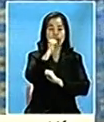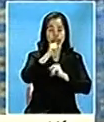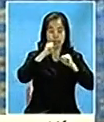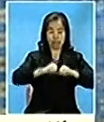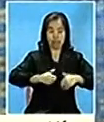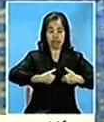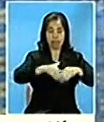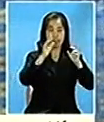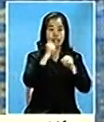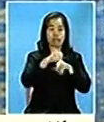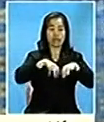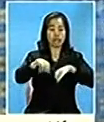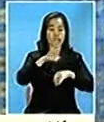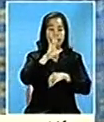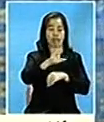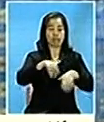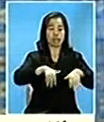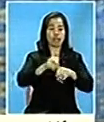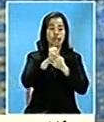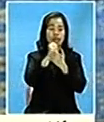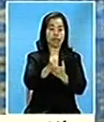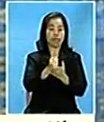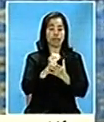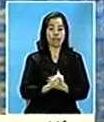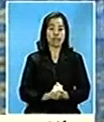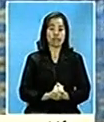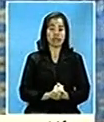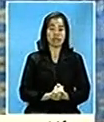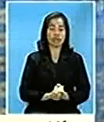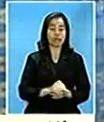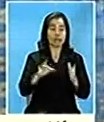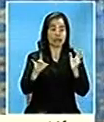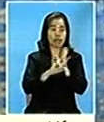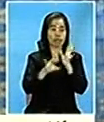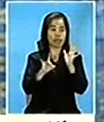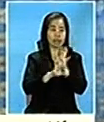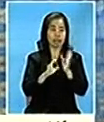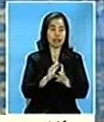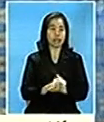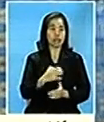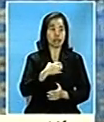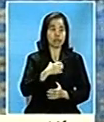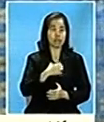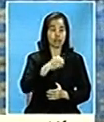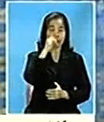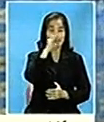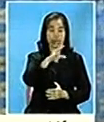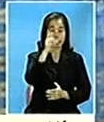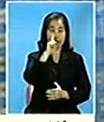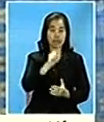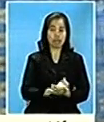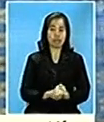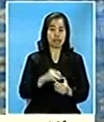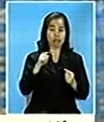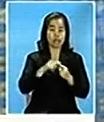ไปเพื่อกับพี่น้องประชาชนทั้งหลายประการสุดท้ายนะครับผมอยากจะเรียนว่า